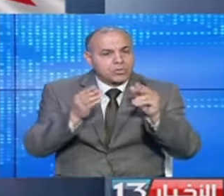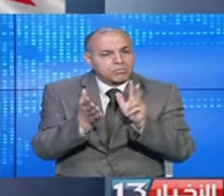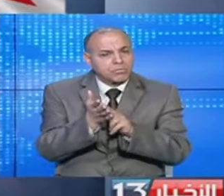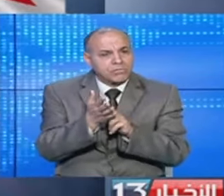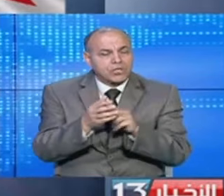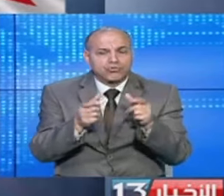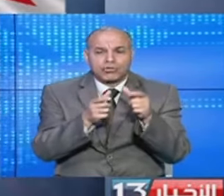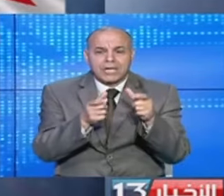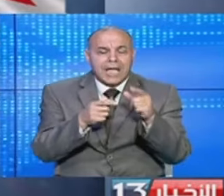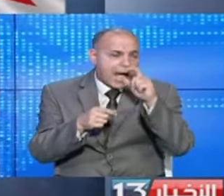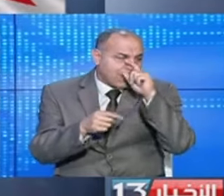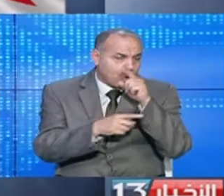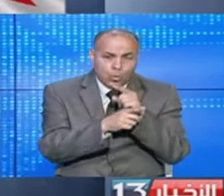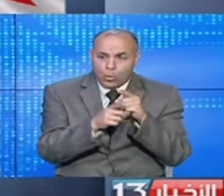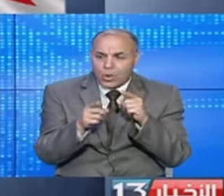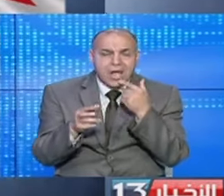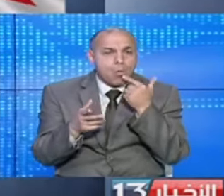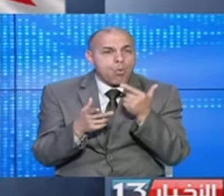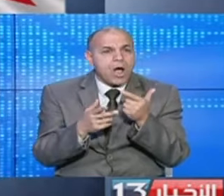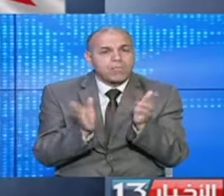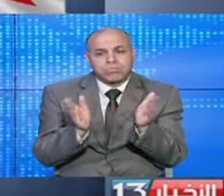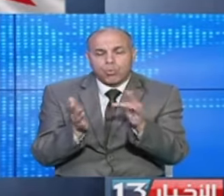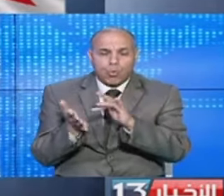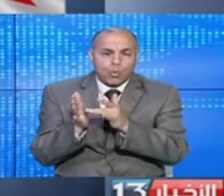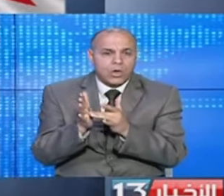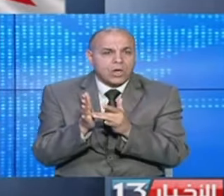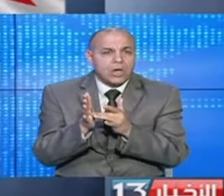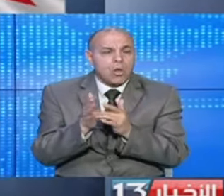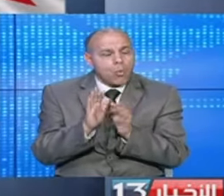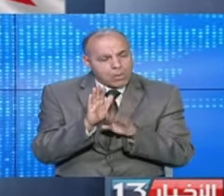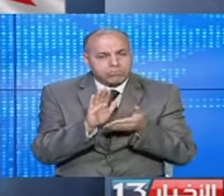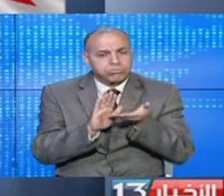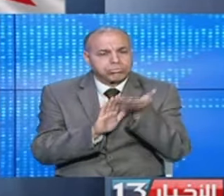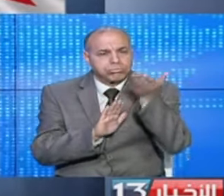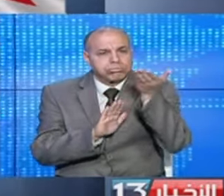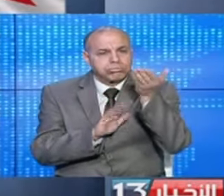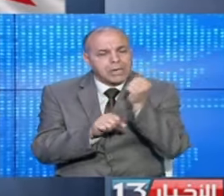تفعيل المؤسسات العربية وأجهزتها